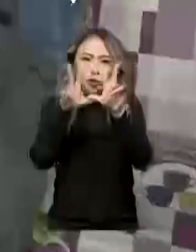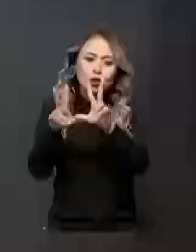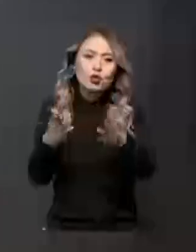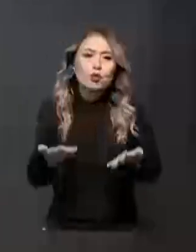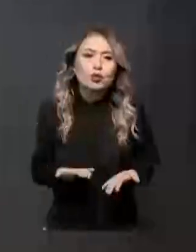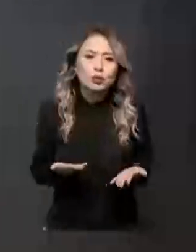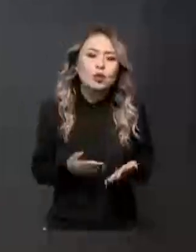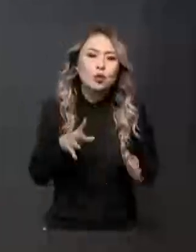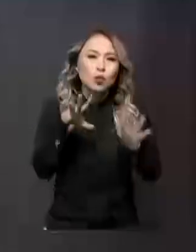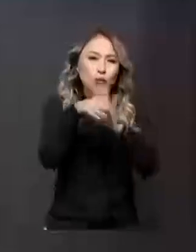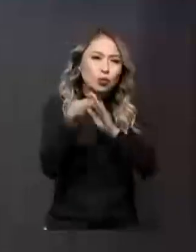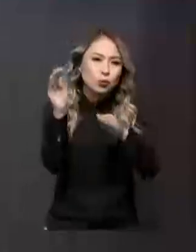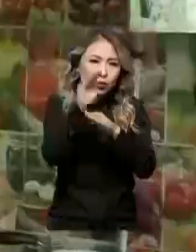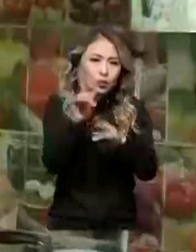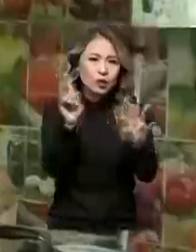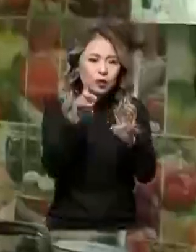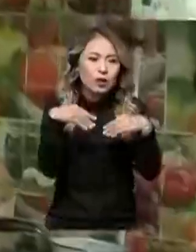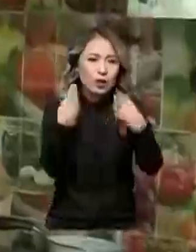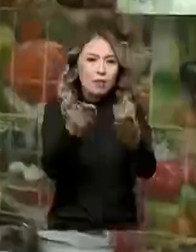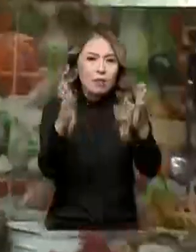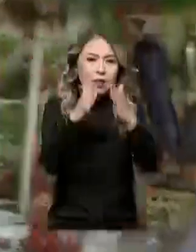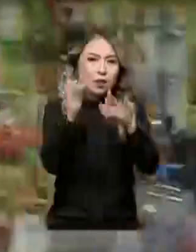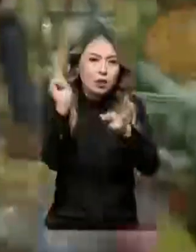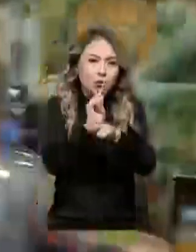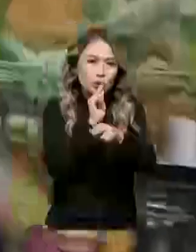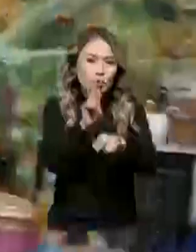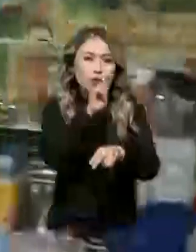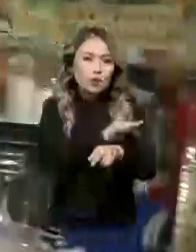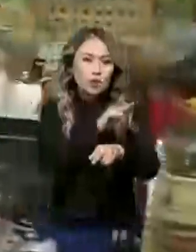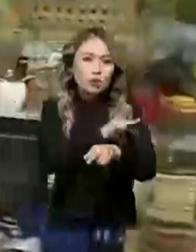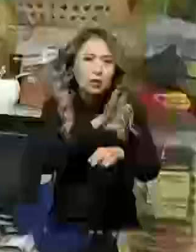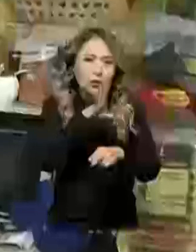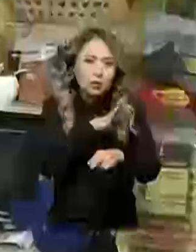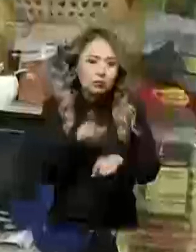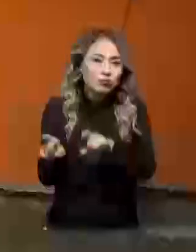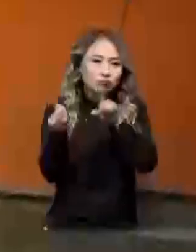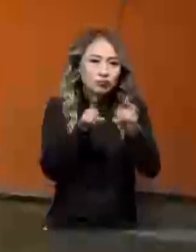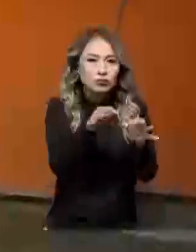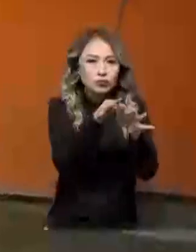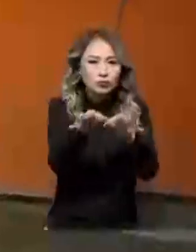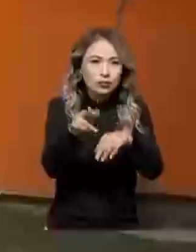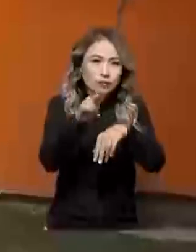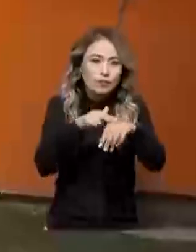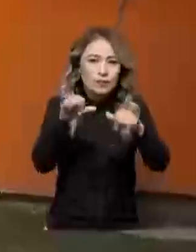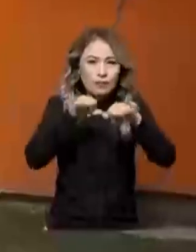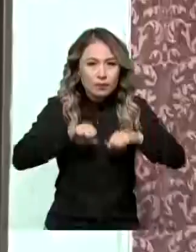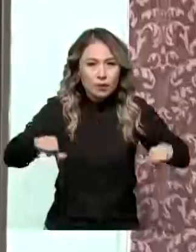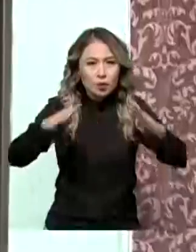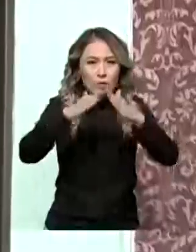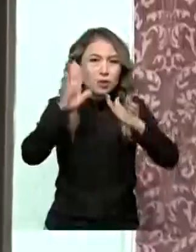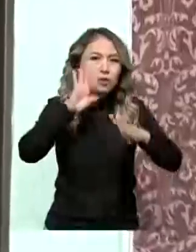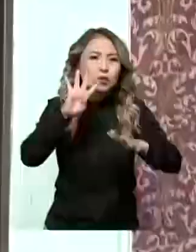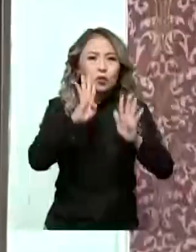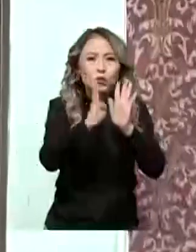мен тұрмыстық бұйымдардың орнын толтыру үшін берілді. Сонымен қатар баспана жөндеу жұмыстарына аударылды. Жалпы өңірлік комиссия үйін